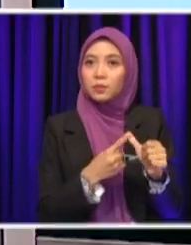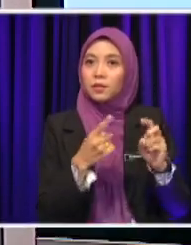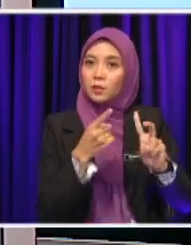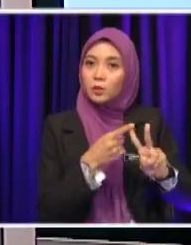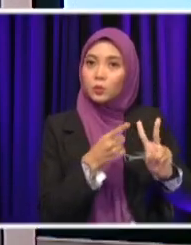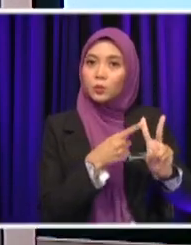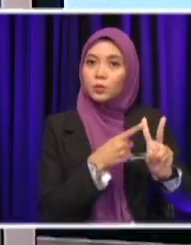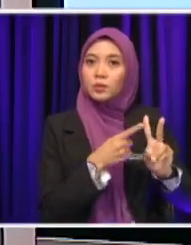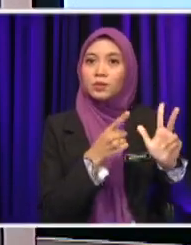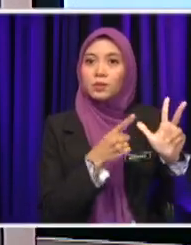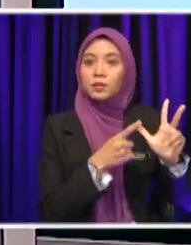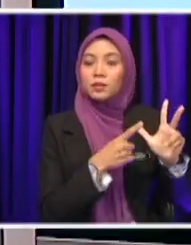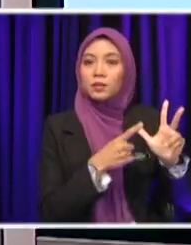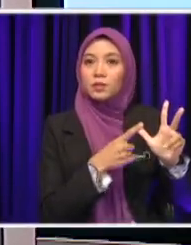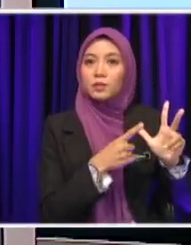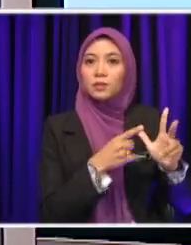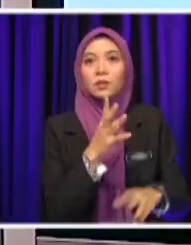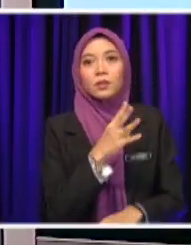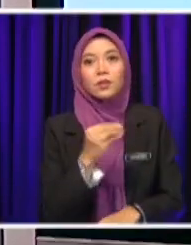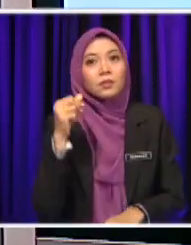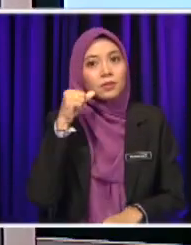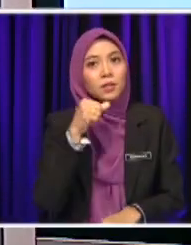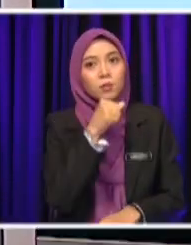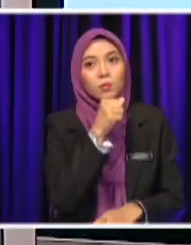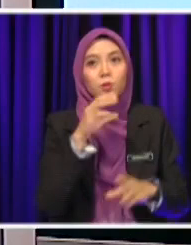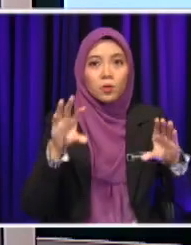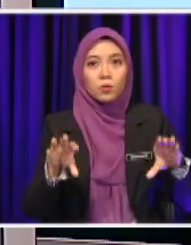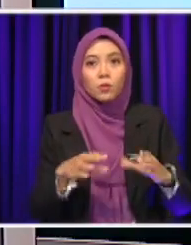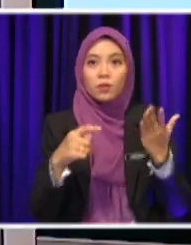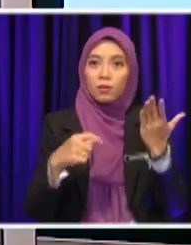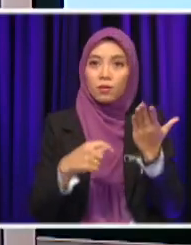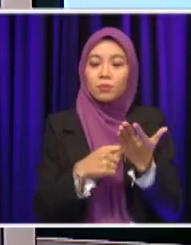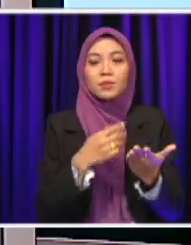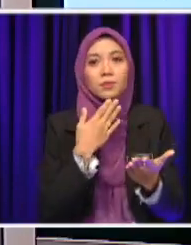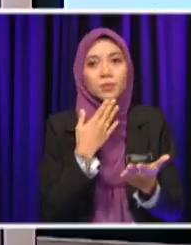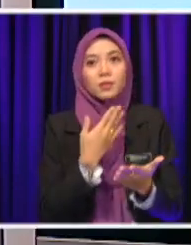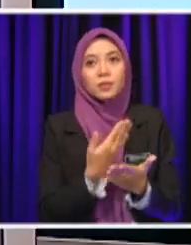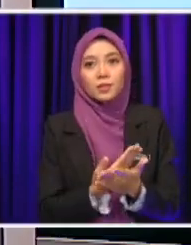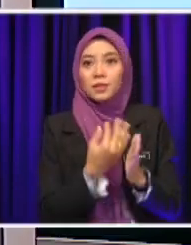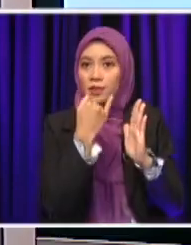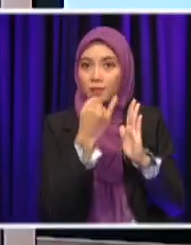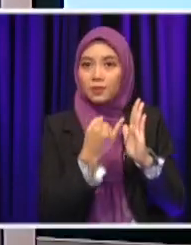lakaran ketiga dan Aiman mula membuat penilaian dan penambahbaikan terhadap Aiman punya lakaran.